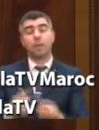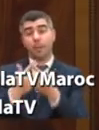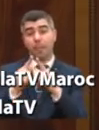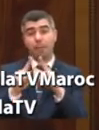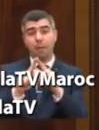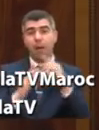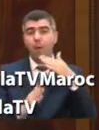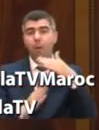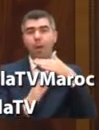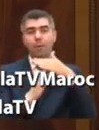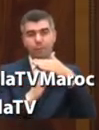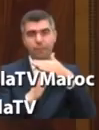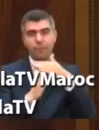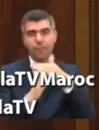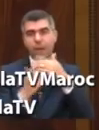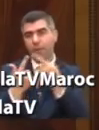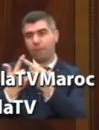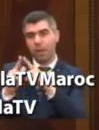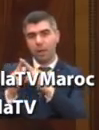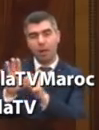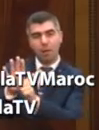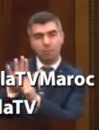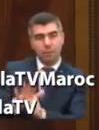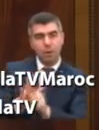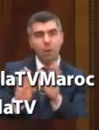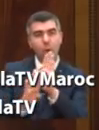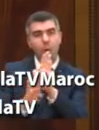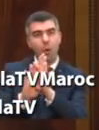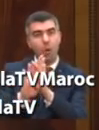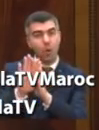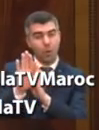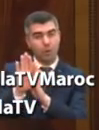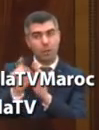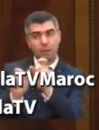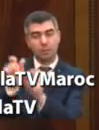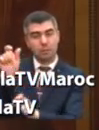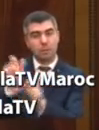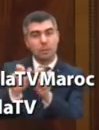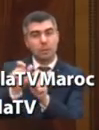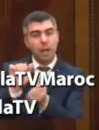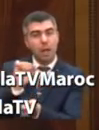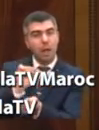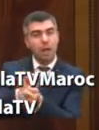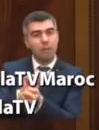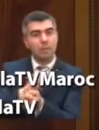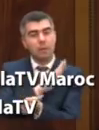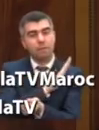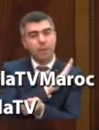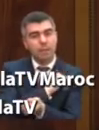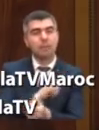يحد من انتهاك حقوق الأسرى الفلسطينيين